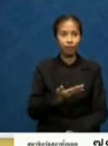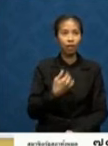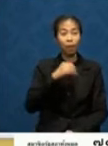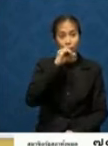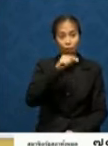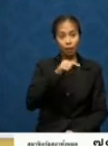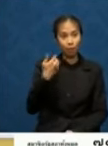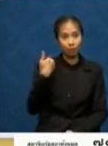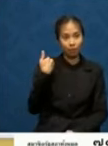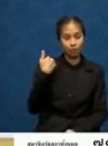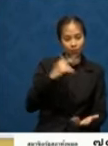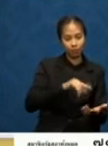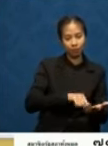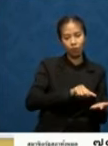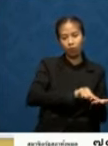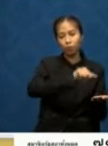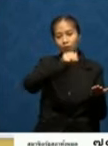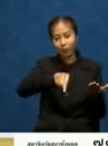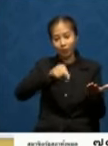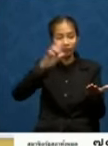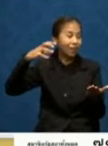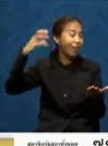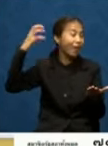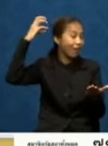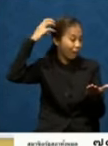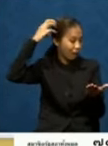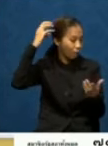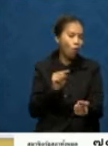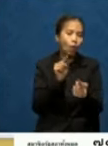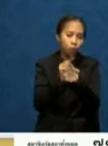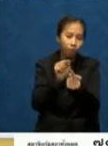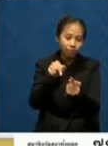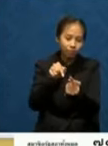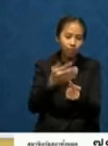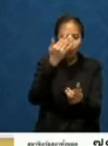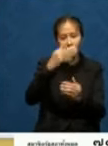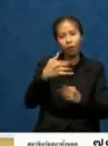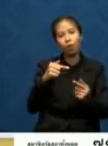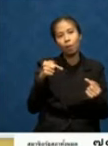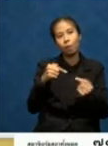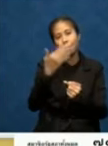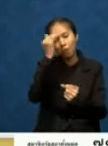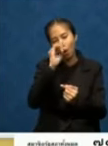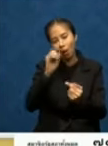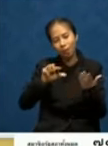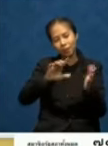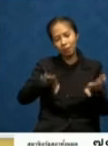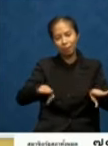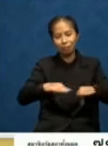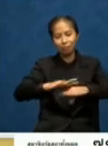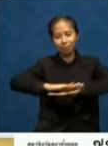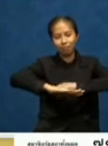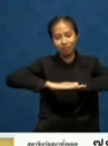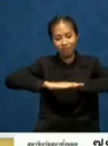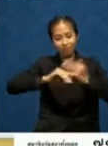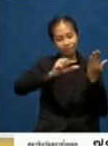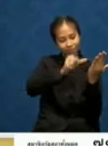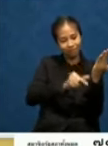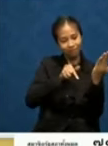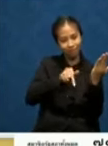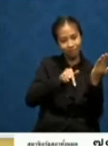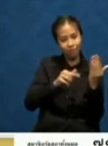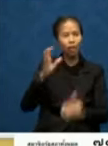นสปป.ลาวเป็นประเทศแรกซึ่งก็เหมาะสมแล้วนะครับเพราะเป็นประเทศเพื่อนบ้านใกล้ชิดแล้วก็ปัจจุบันก็เข้าใ